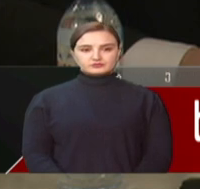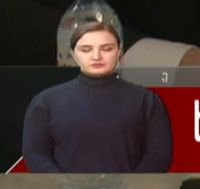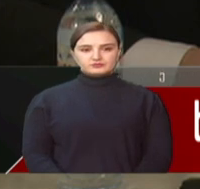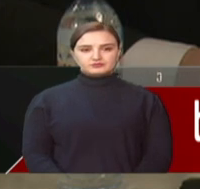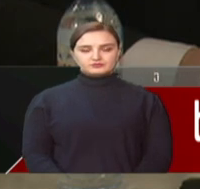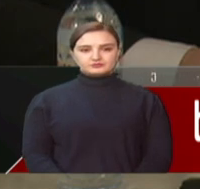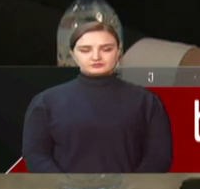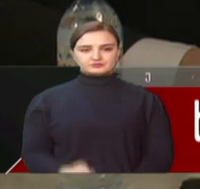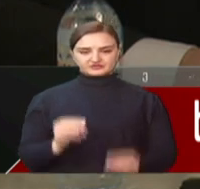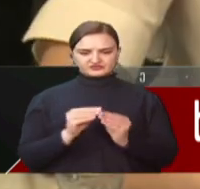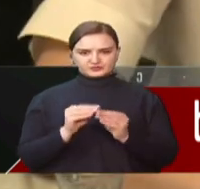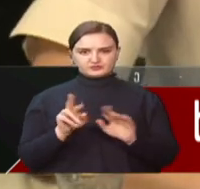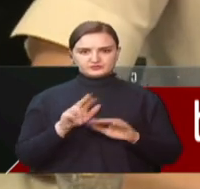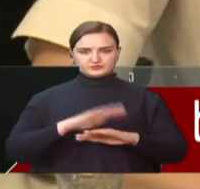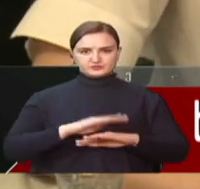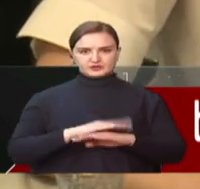stigmatizației țineagdec, igiu es achete.